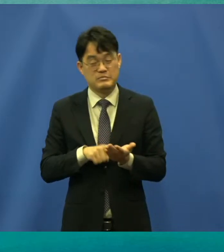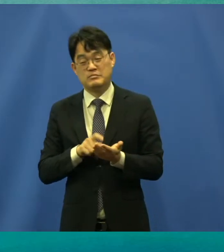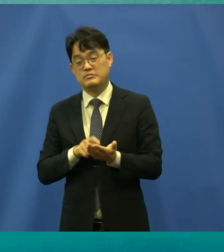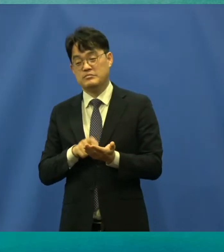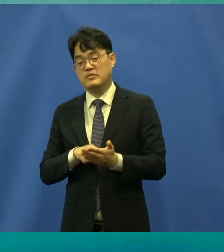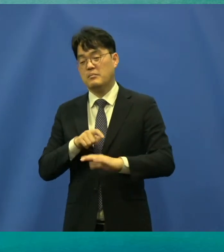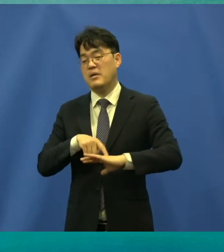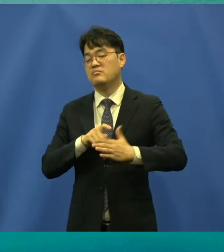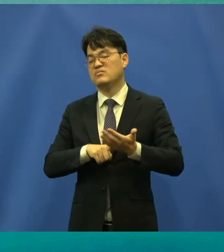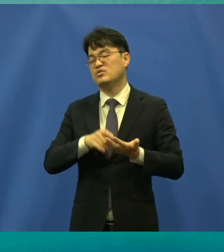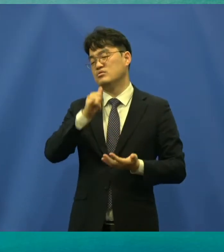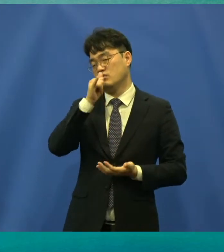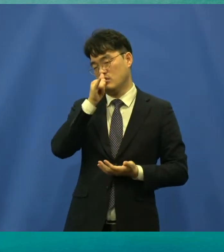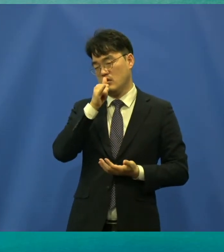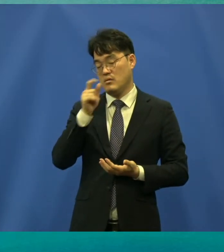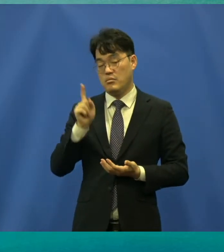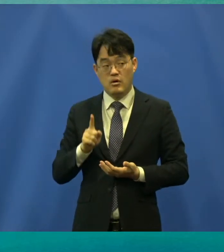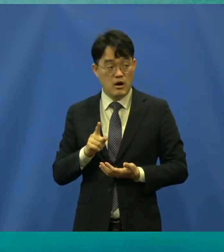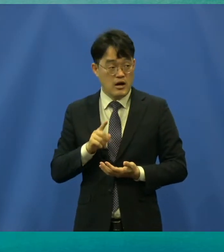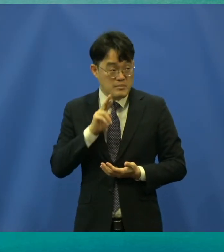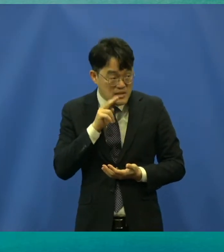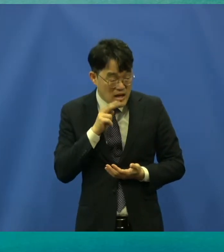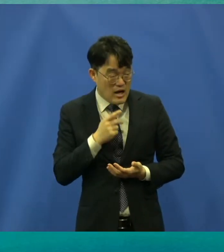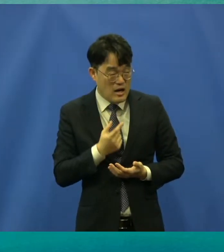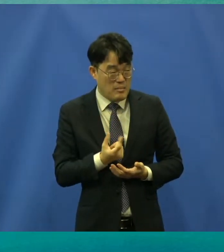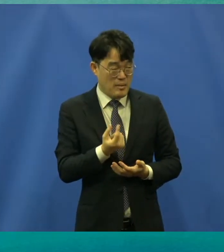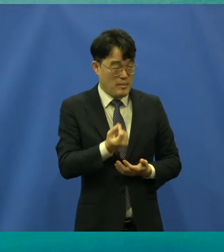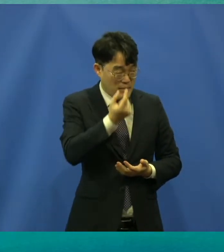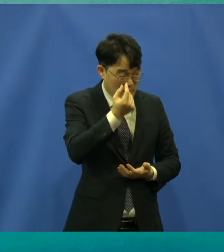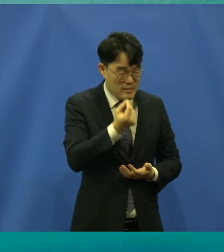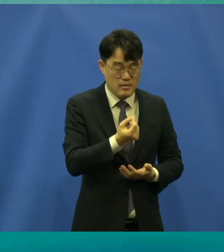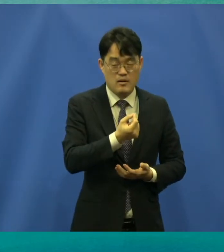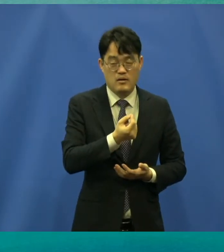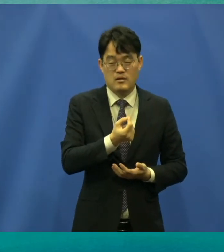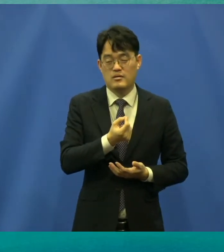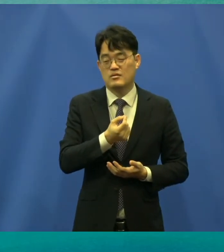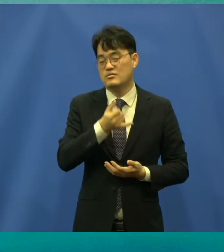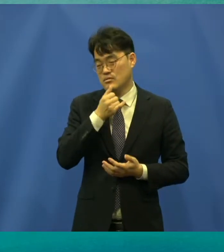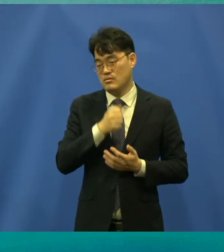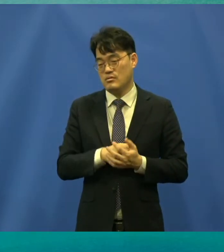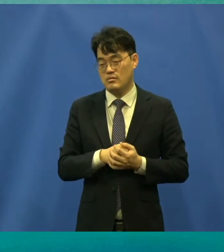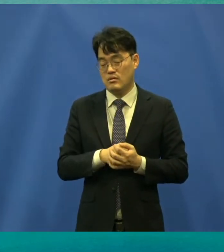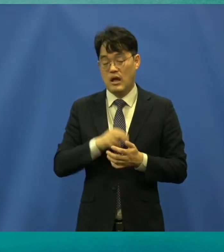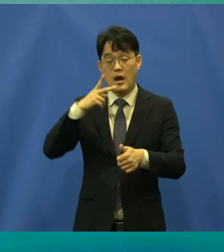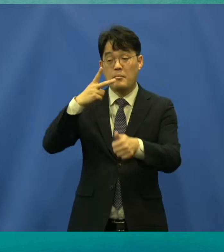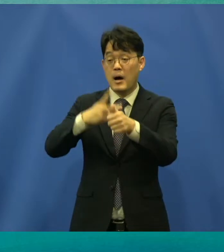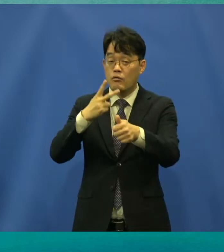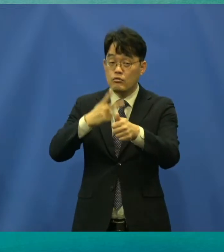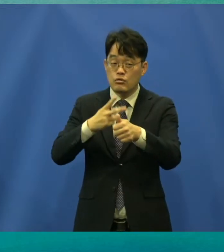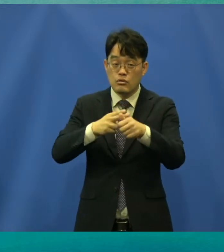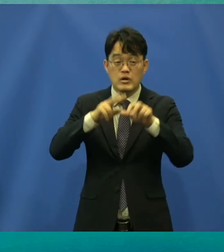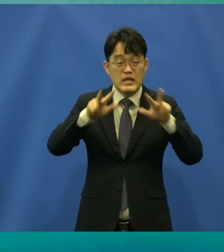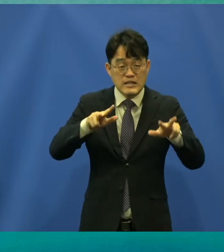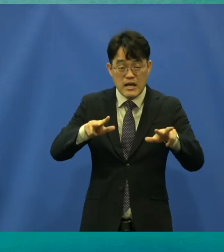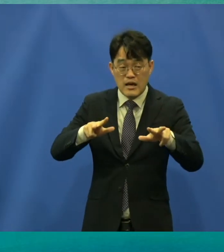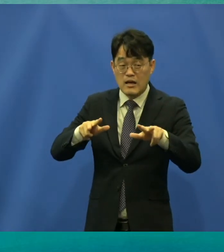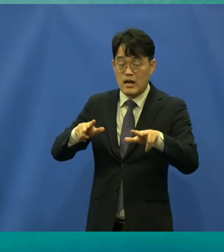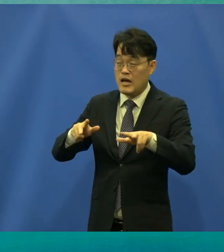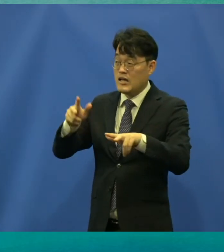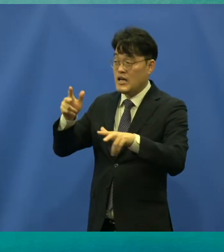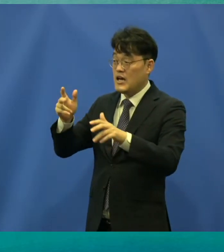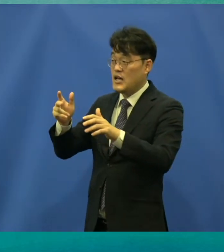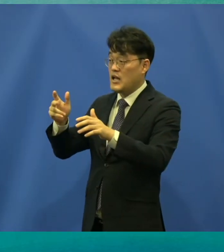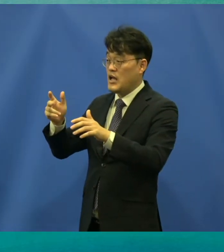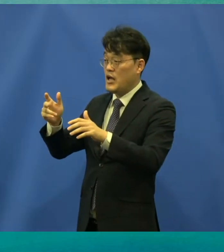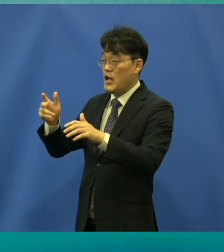바울은 늘 종말의 의식이 있었어요. 여러분 이게 굉장히 중요합니다. 이 종말의 의식이 우리의 신앙의